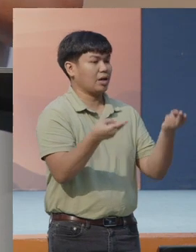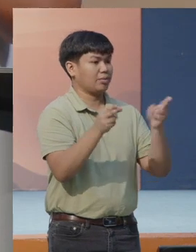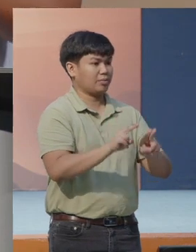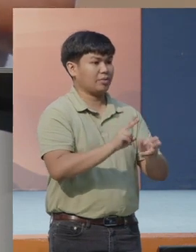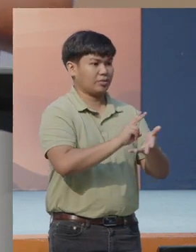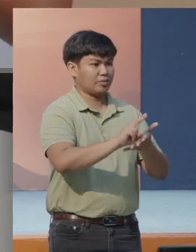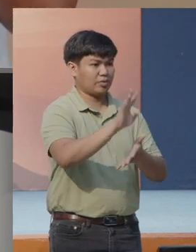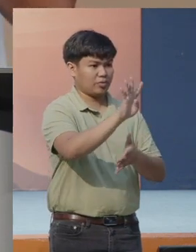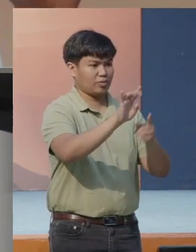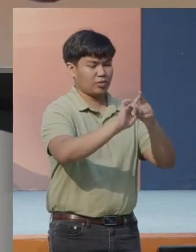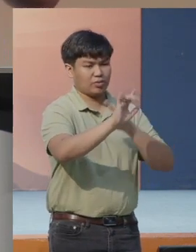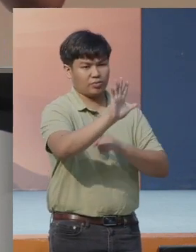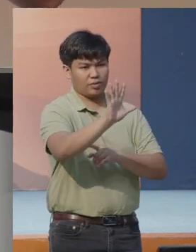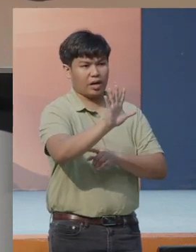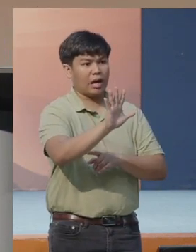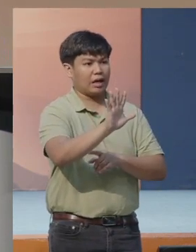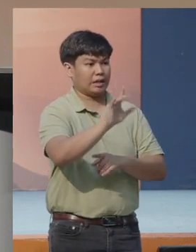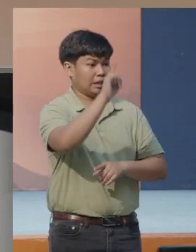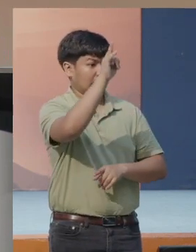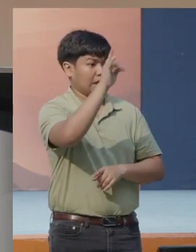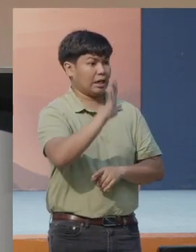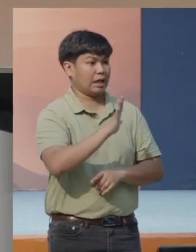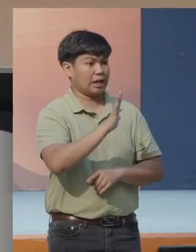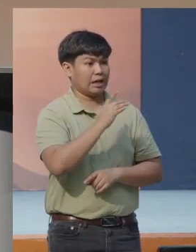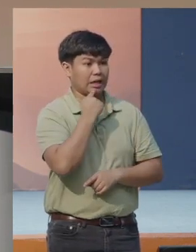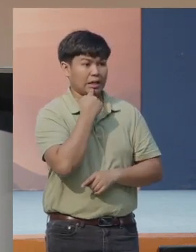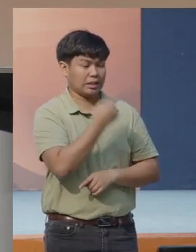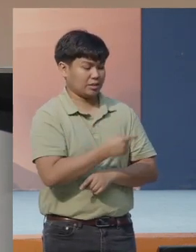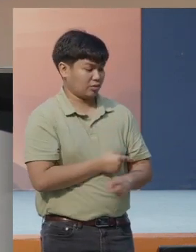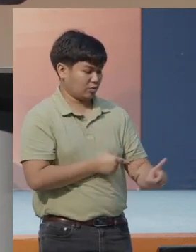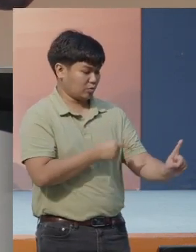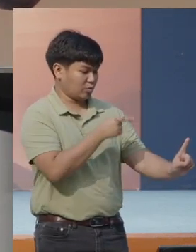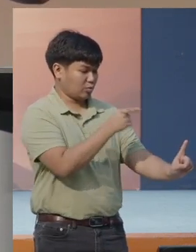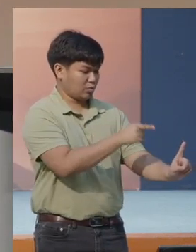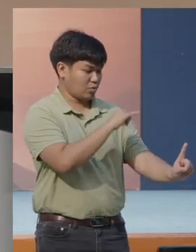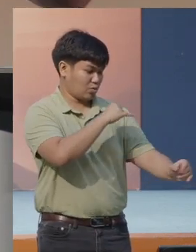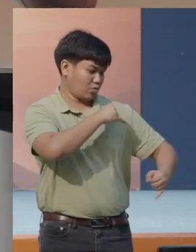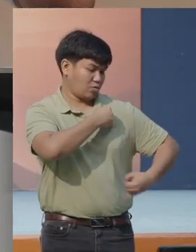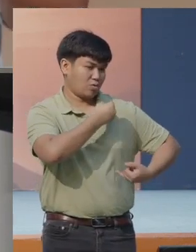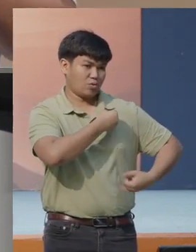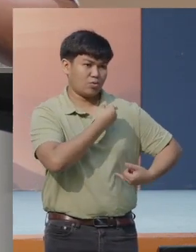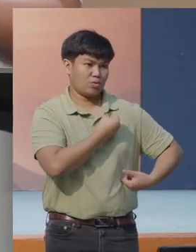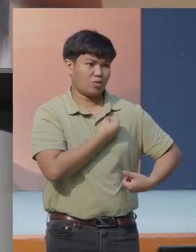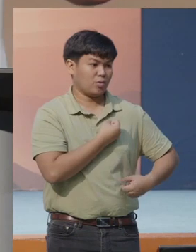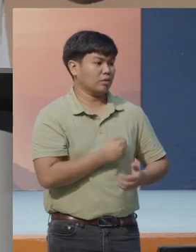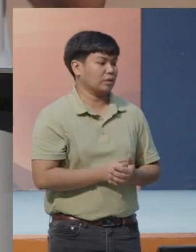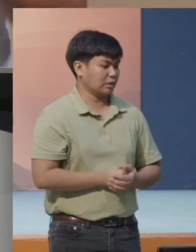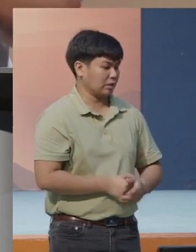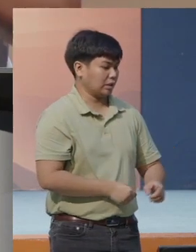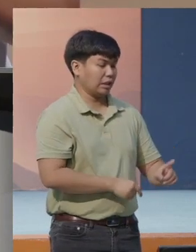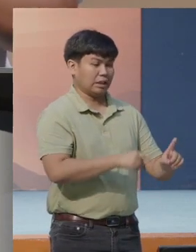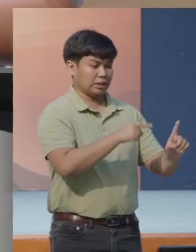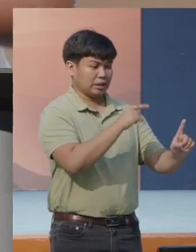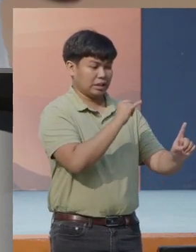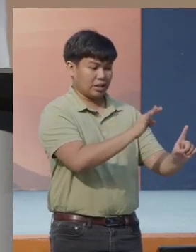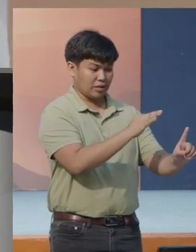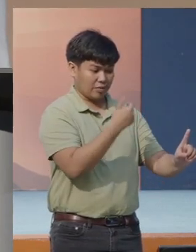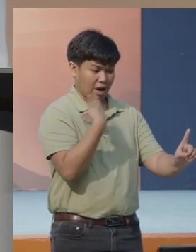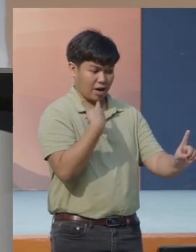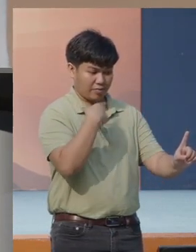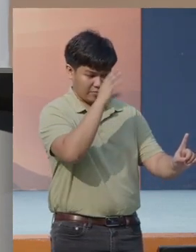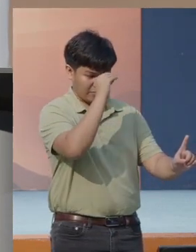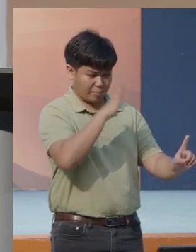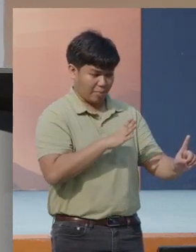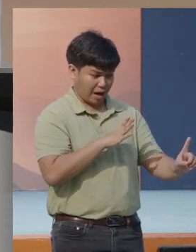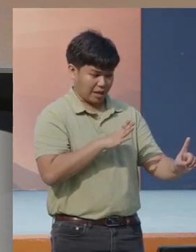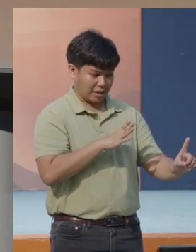verses 4 to 5, sabi ng Diyos kay Joshua, makakapunta ang sino man sa gate